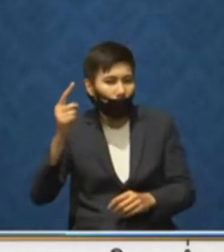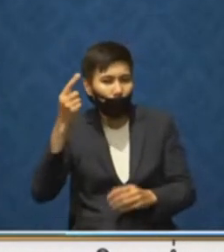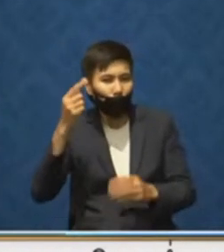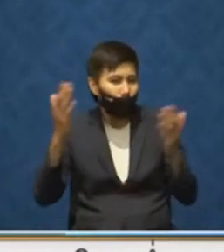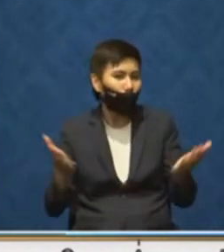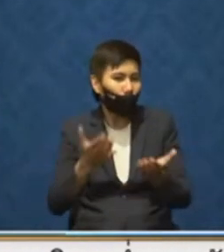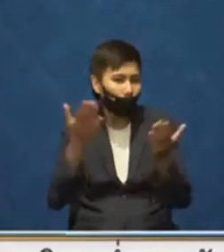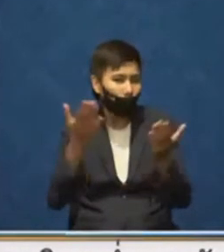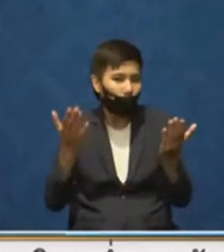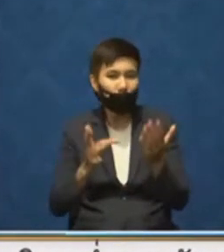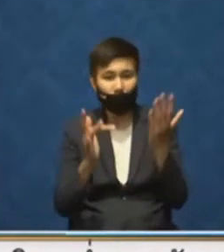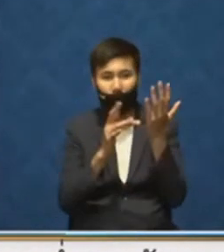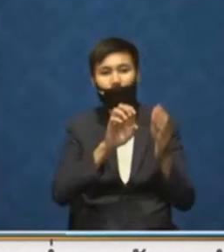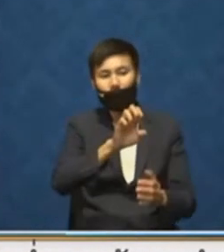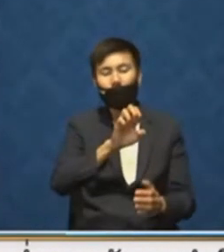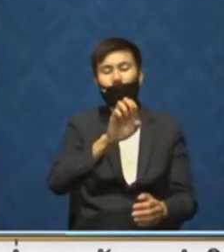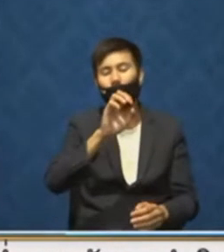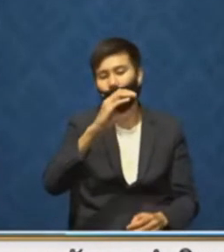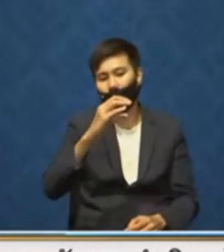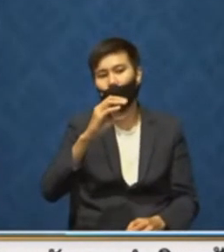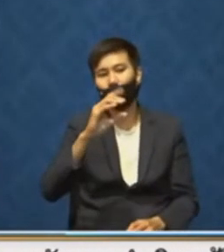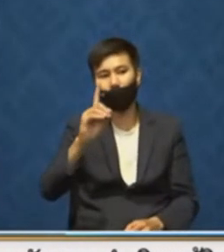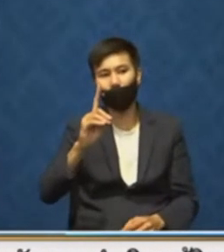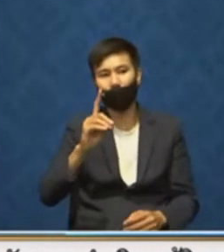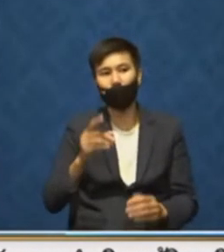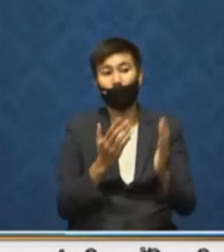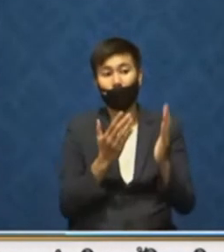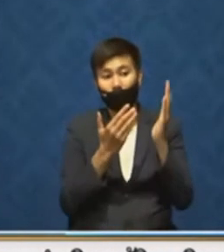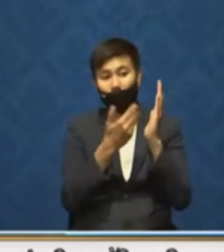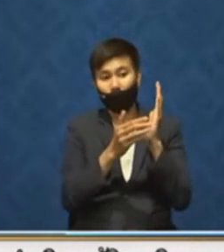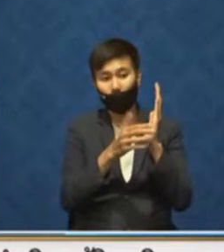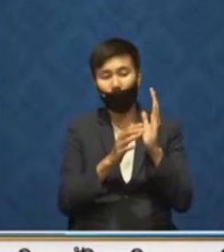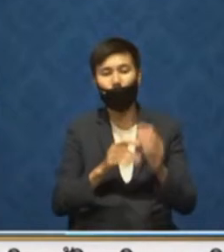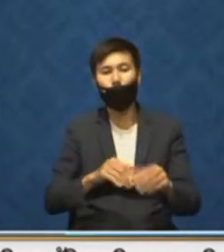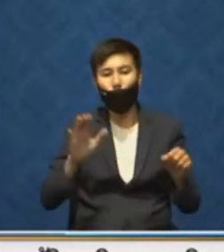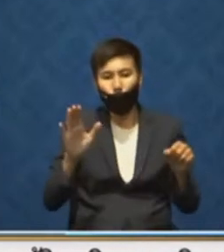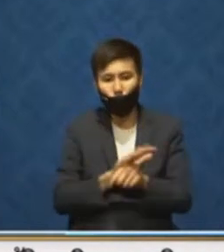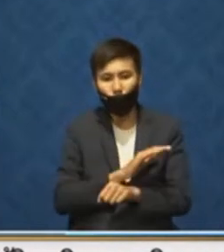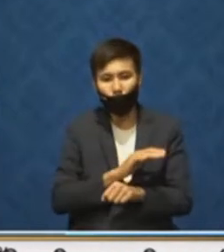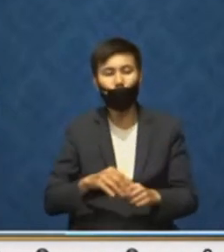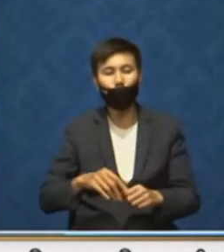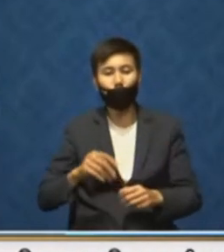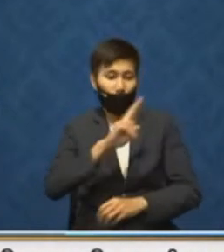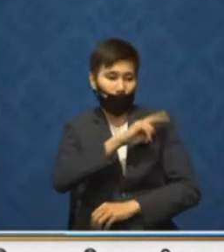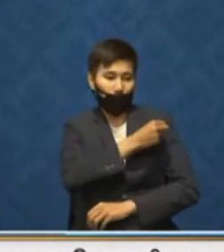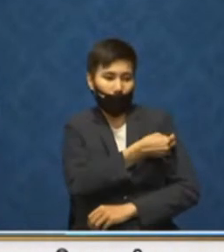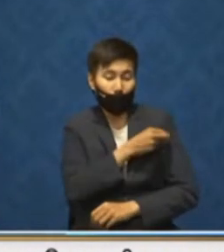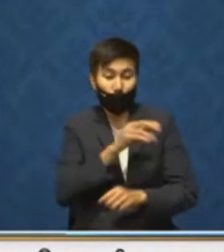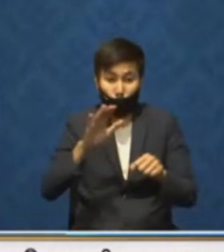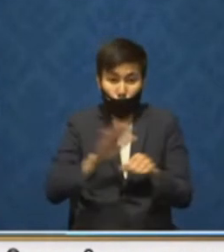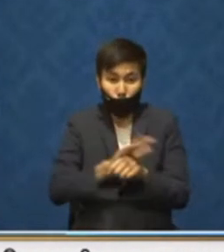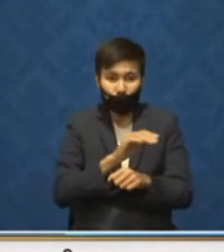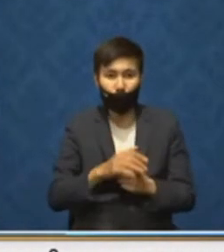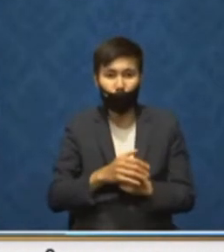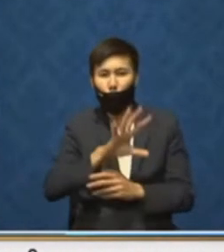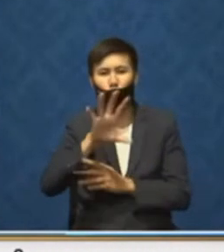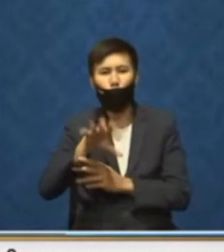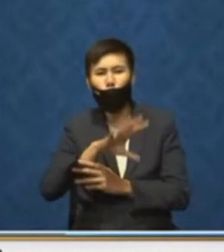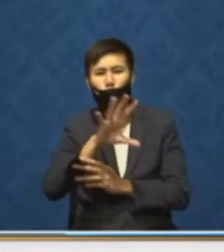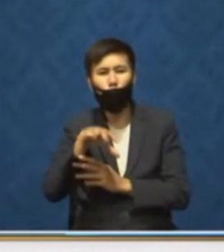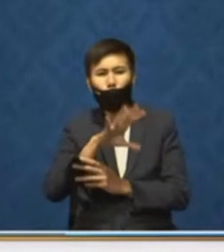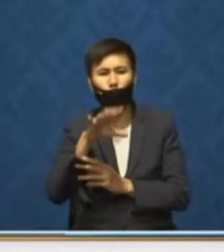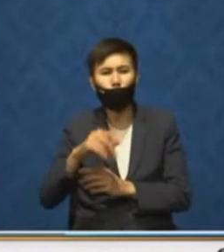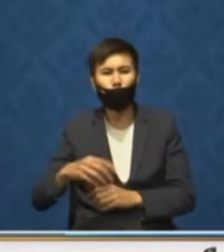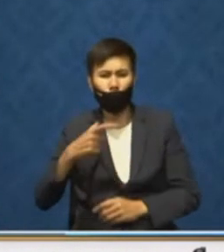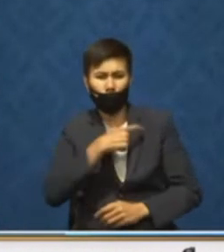Digital ECดีมันเป็นภาคตะวันออกศูนย์การแพทย์แบบฮ่องกงจรคงไม่ใช่ที่ท่านบอกแบบจะกรอกกับอะไรนะผมว่าไม่ใช่มั้ง